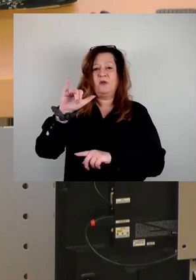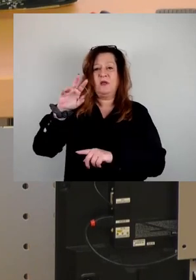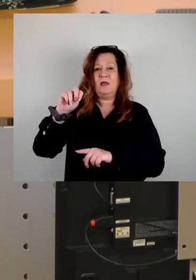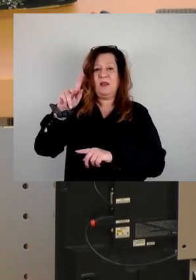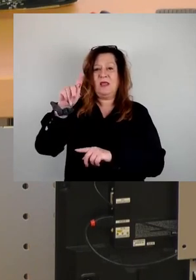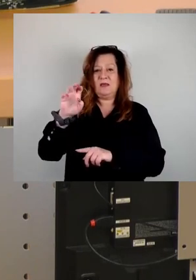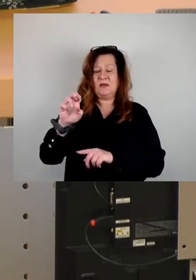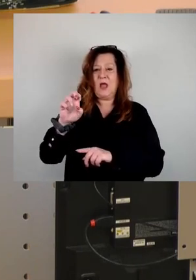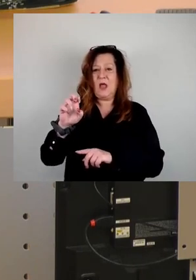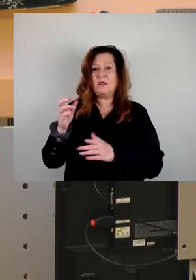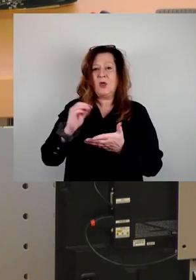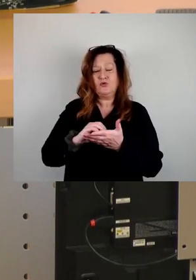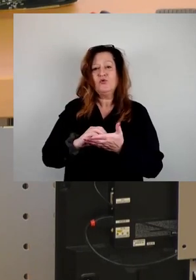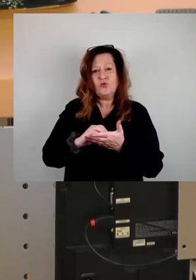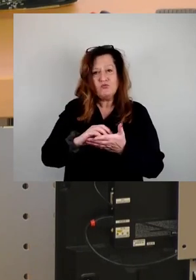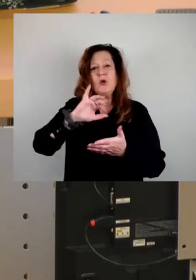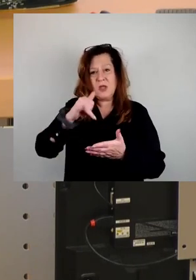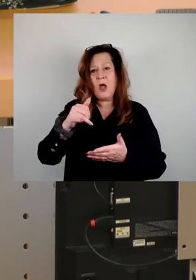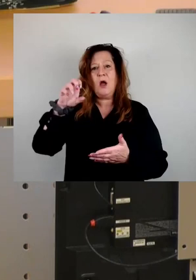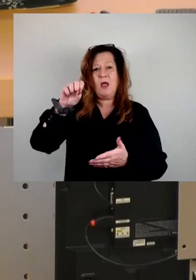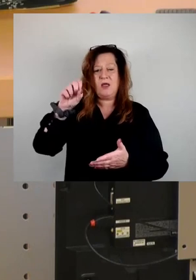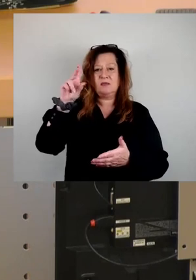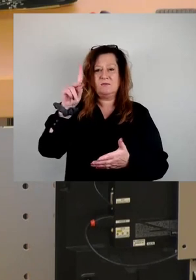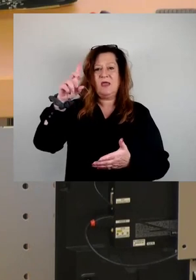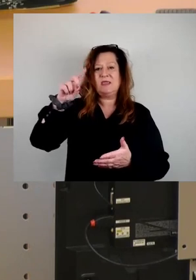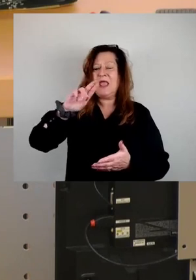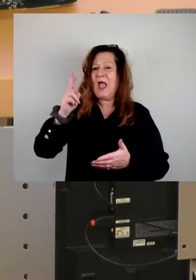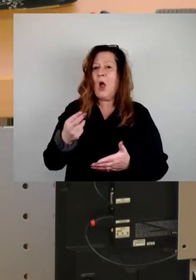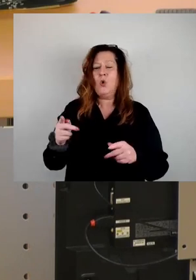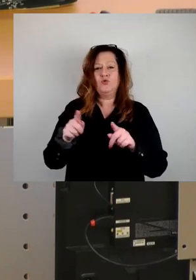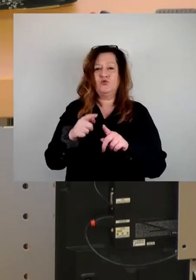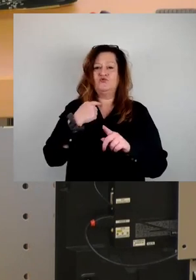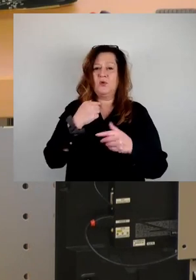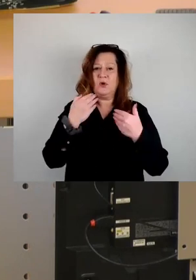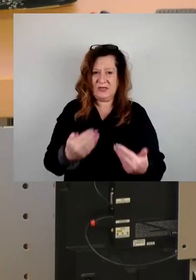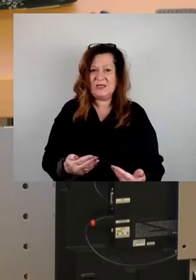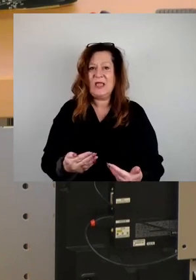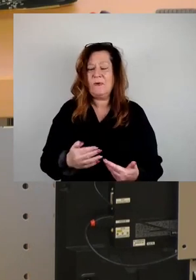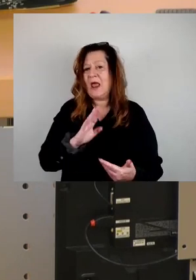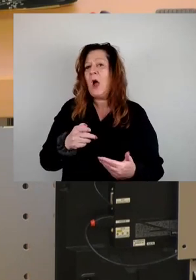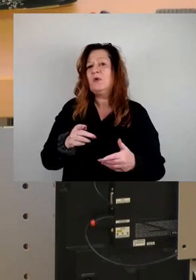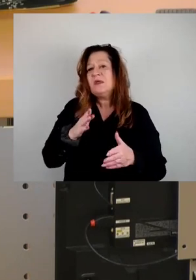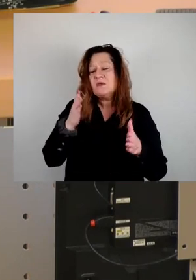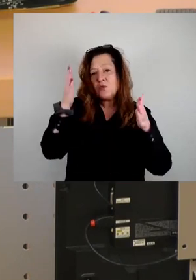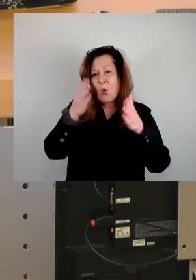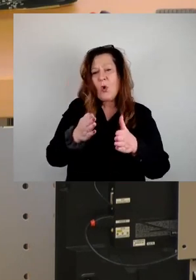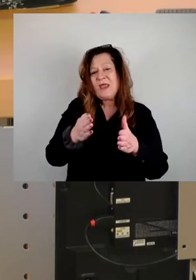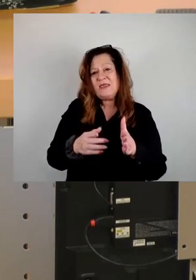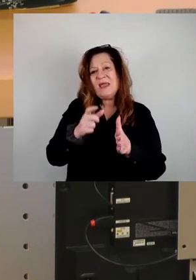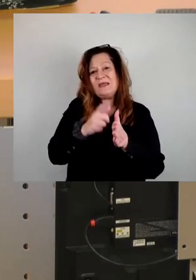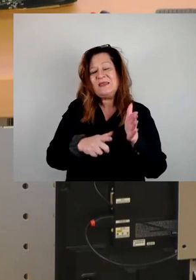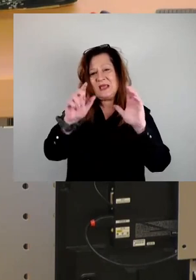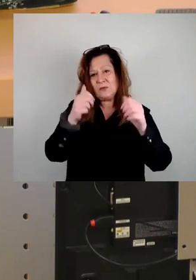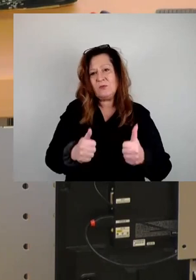zustimmen würden. Wir selber haben ja eben stark dieses familienorientierte Ticketmodell hineingebracht. Wir haben